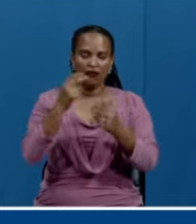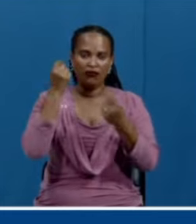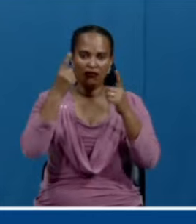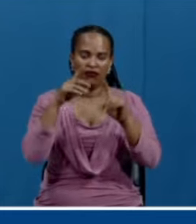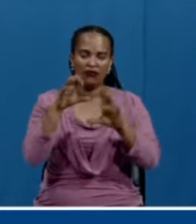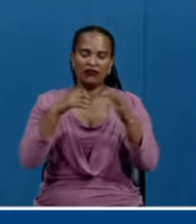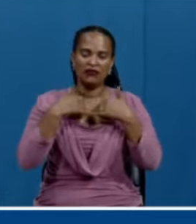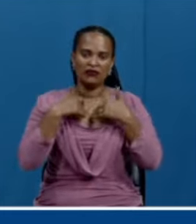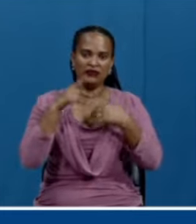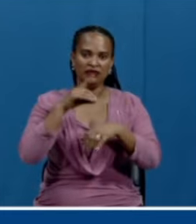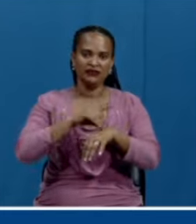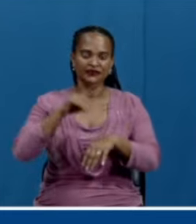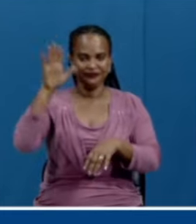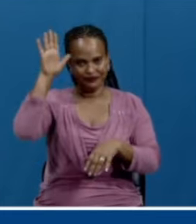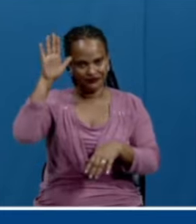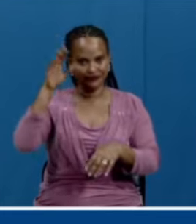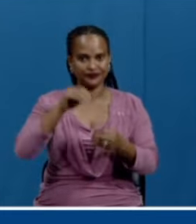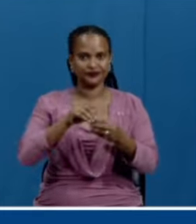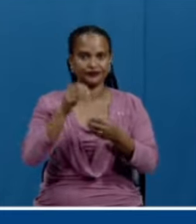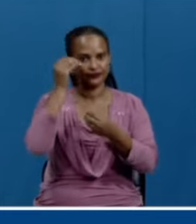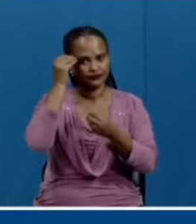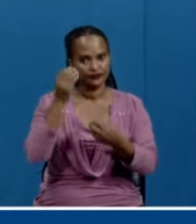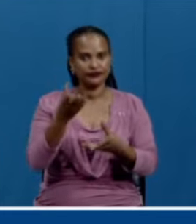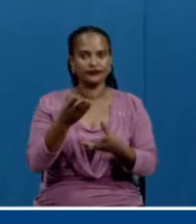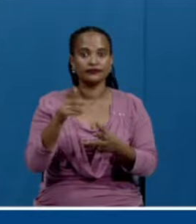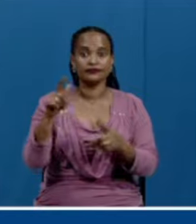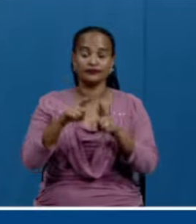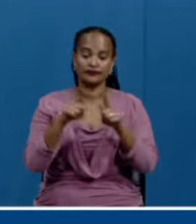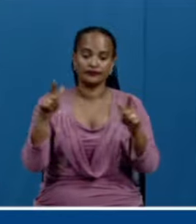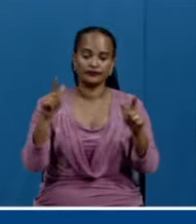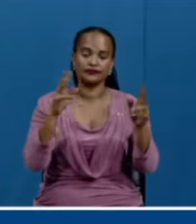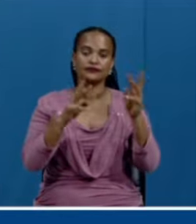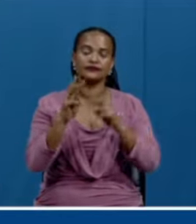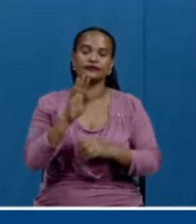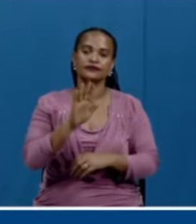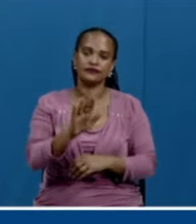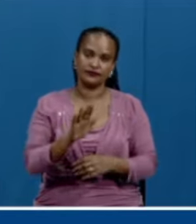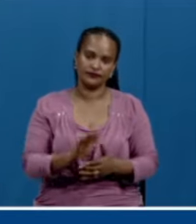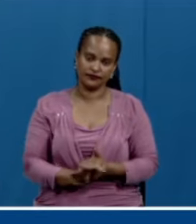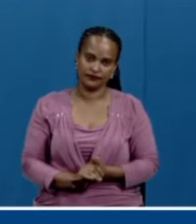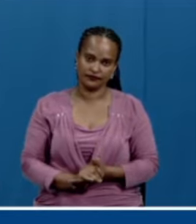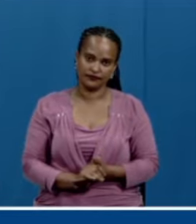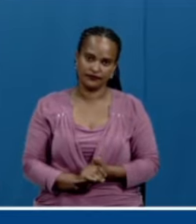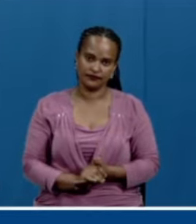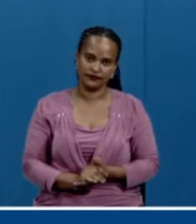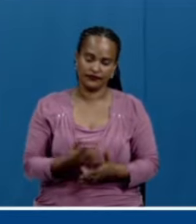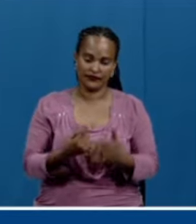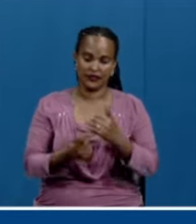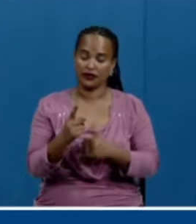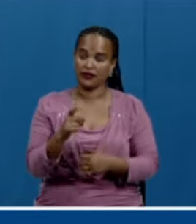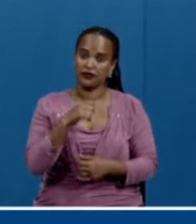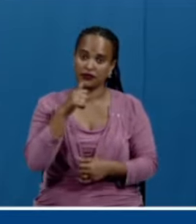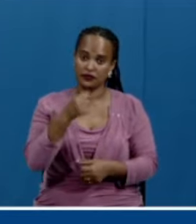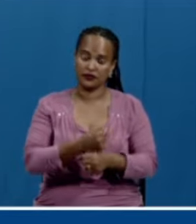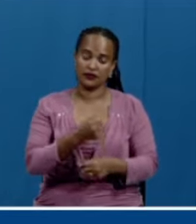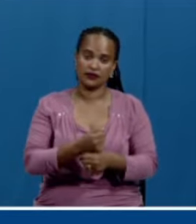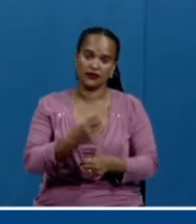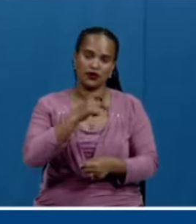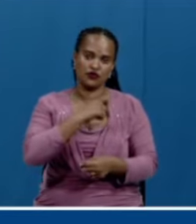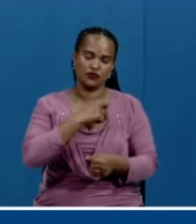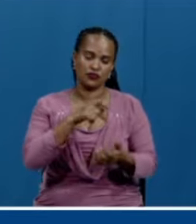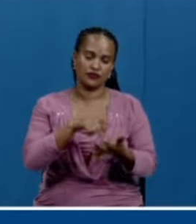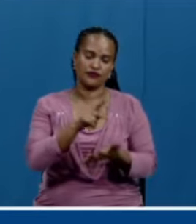ምህላው ድማ ዶክተር ገብሪ ሂወት ወሲኾም ሓቢሮም። እቲ ዝዓበየ ሽግሮም ጥራቕሑ ይኹን ንሰራሕተኛ ደሞ